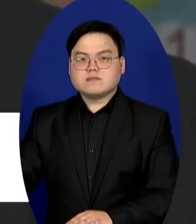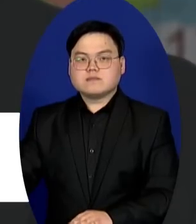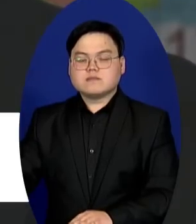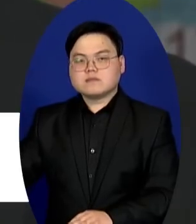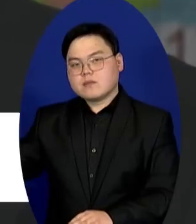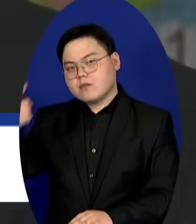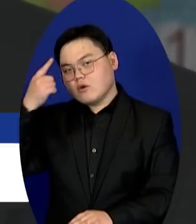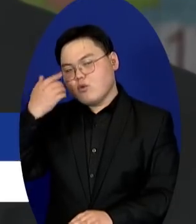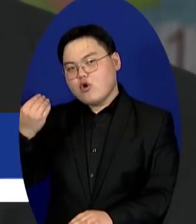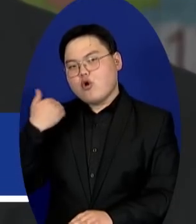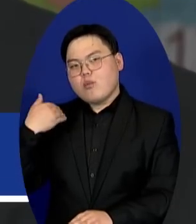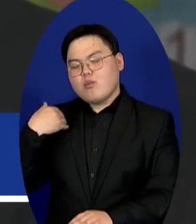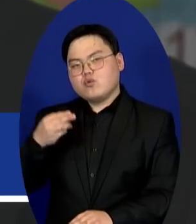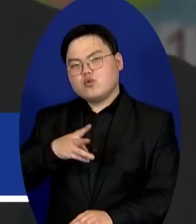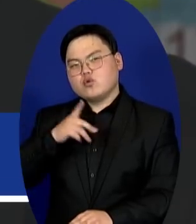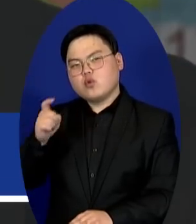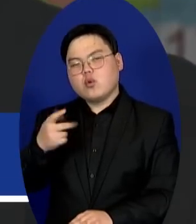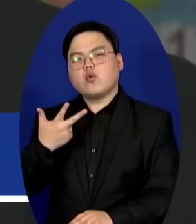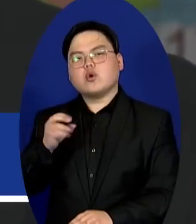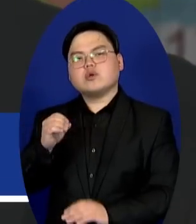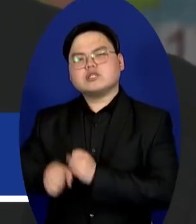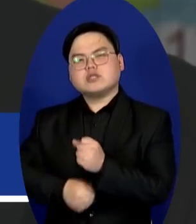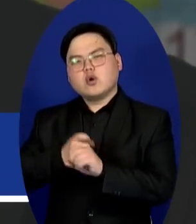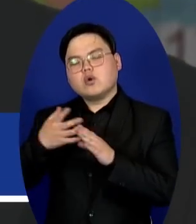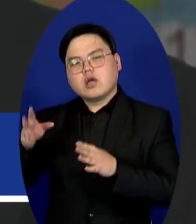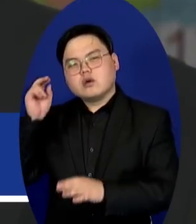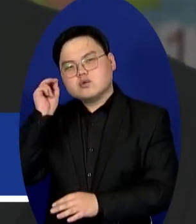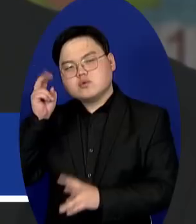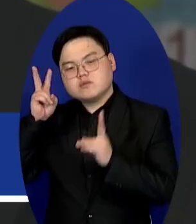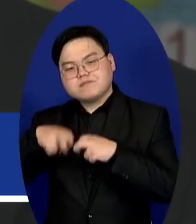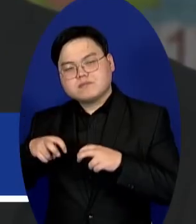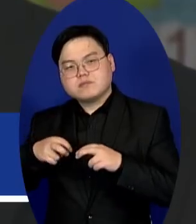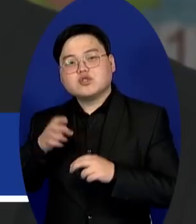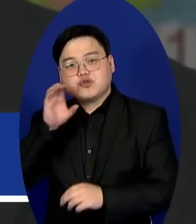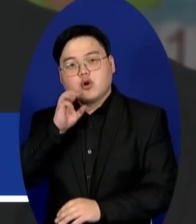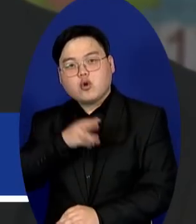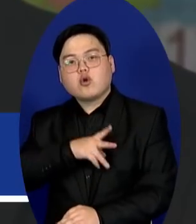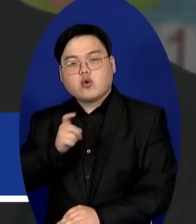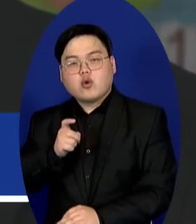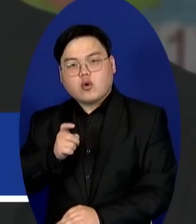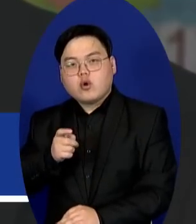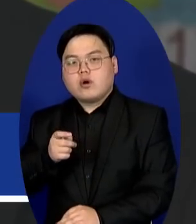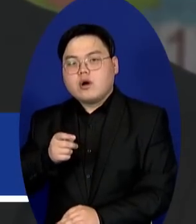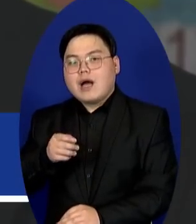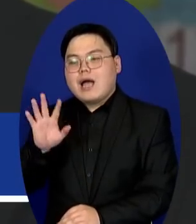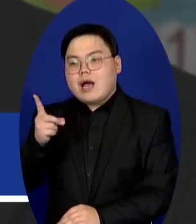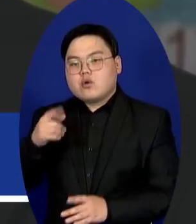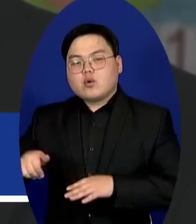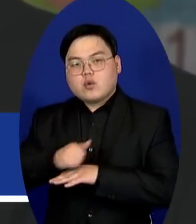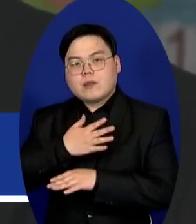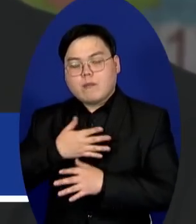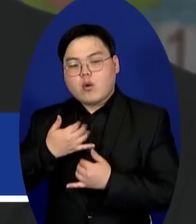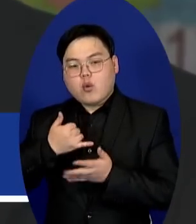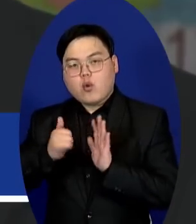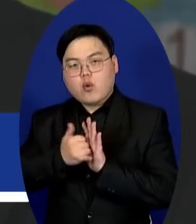Монголын эзэнт гүрний талаар би 30 гаруй жил судалсан. Үнэхээр сонирхолтой түүхтэй болсон. Эдгээр ойрын хугацаанд 11 улс намайг урьдсан байсан ч